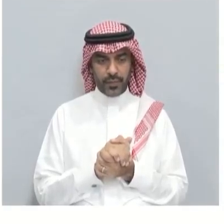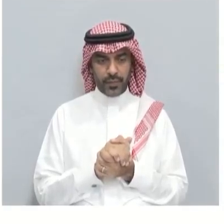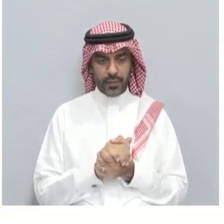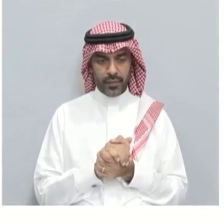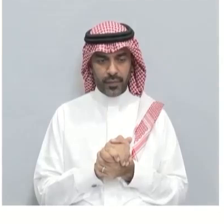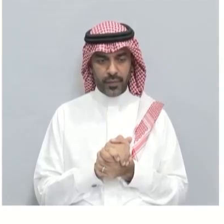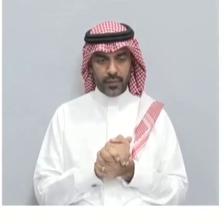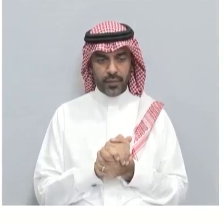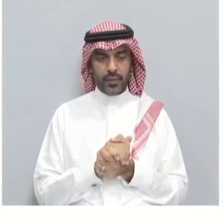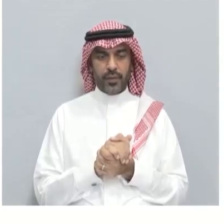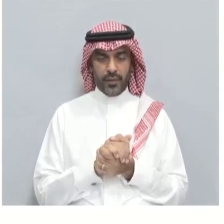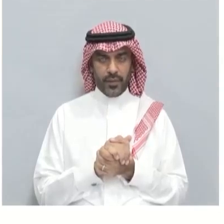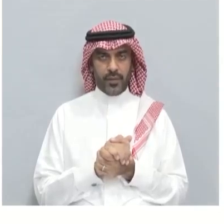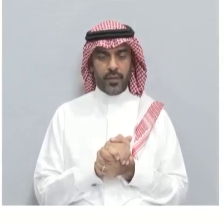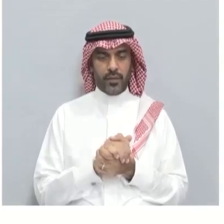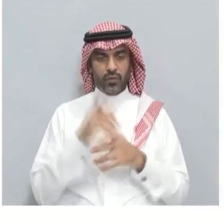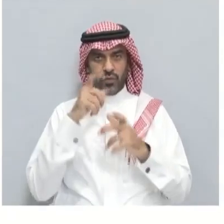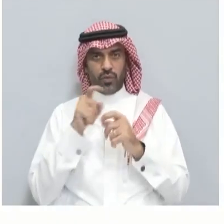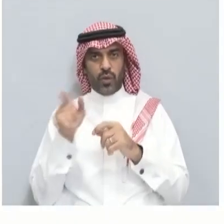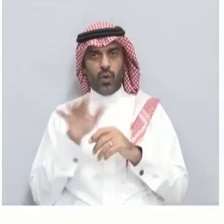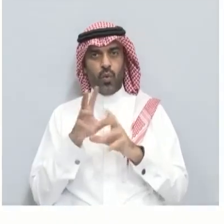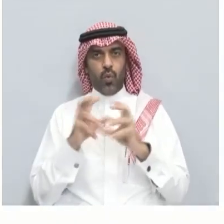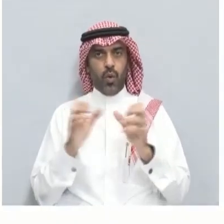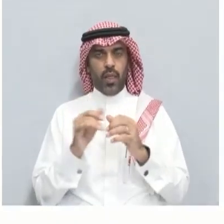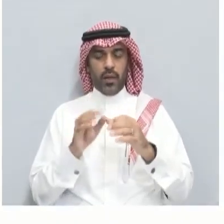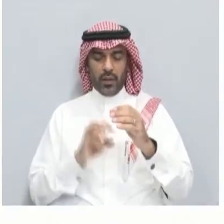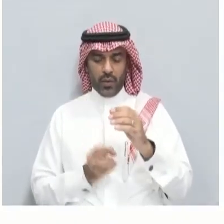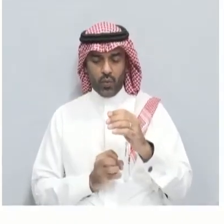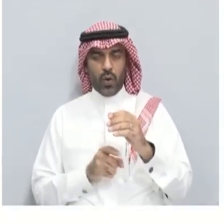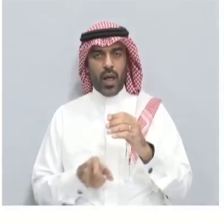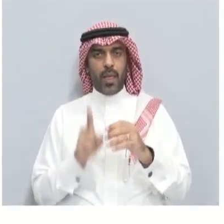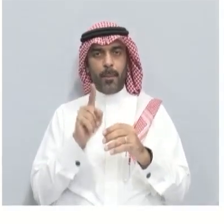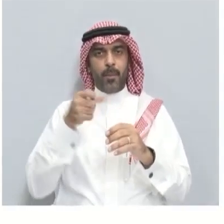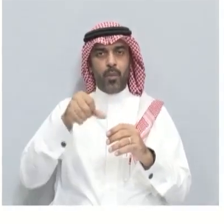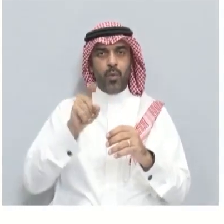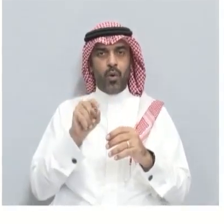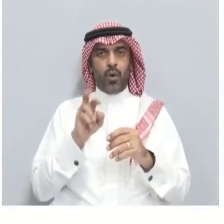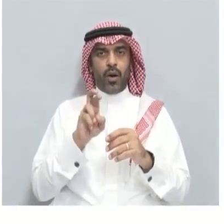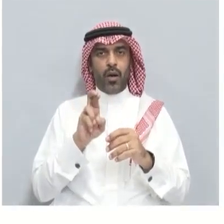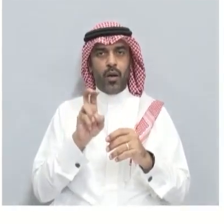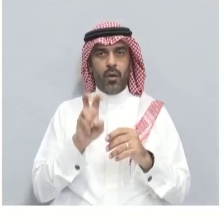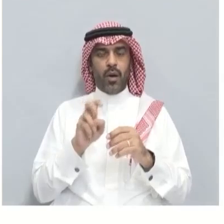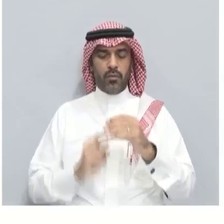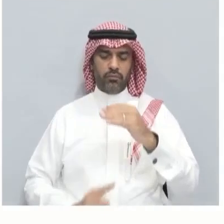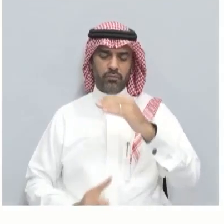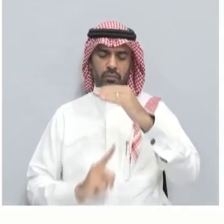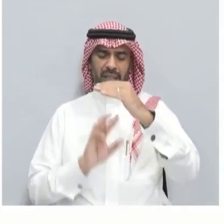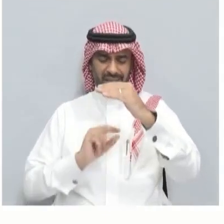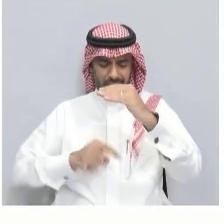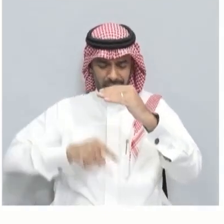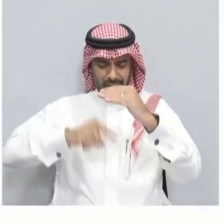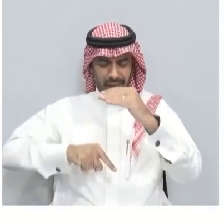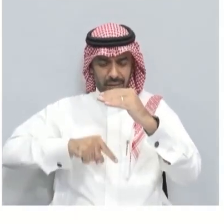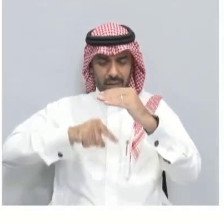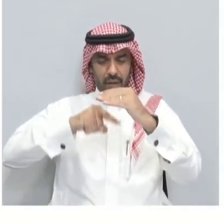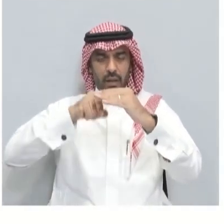السطحي ماذا المركز السطحي للزلزال اذا هذا هو المركز السطحي هذه هي النقطه تبين لي المركز السطحي للزلزال